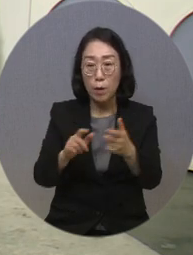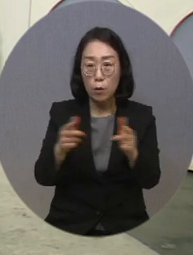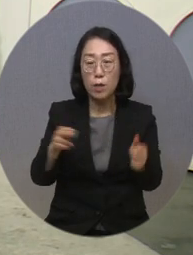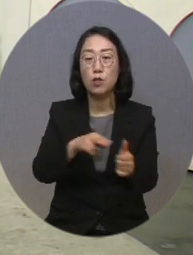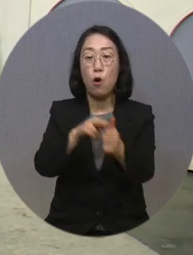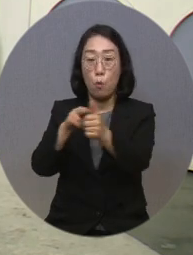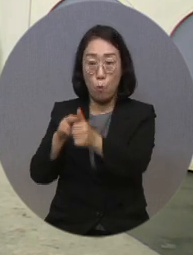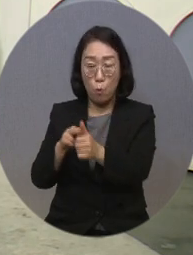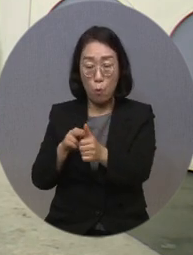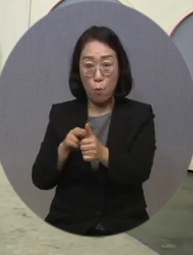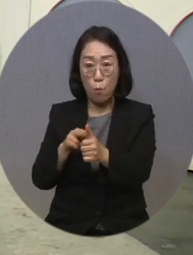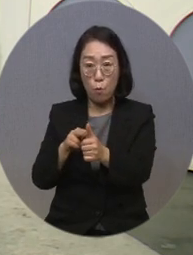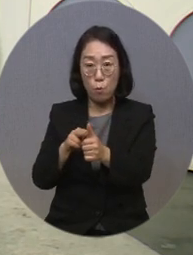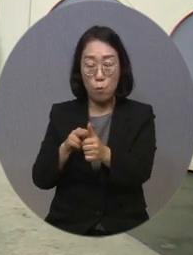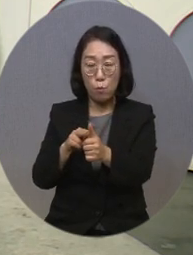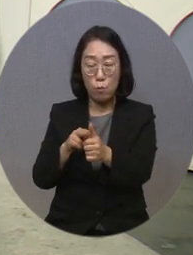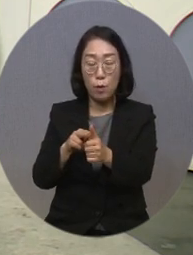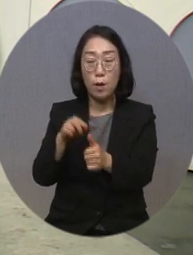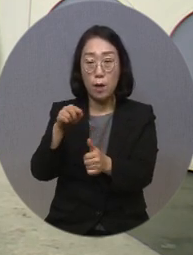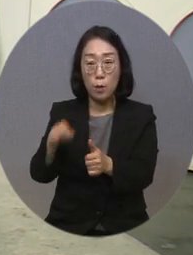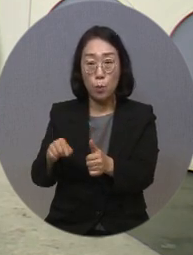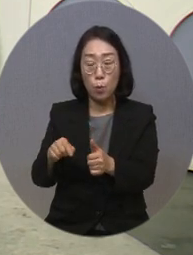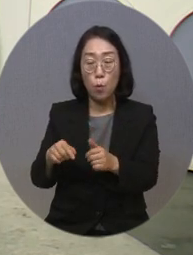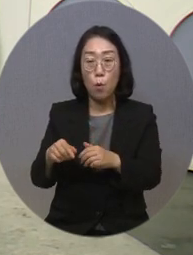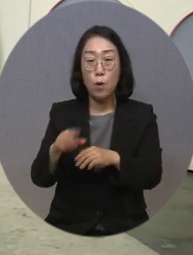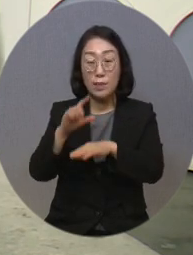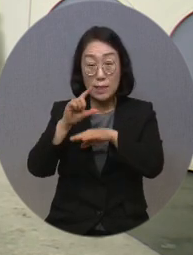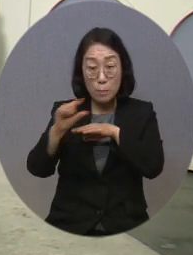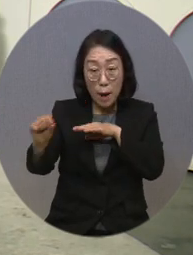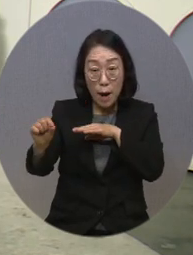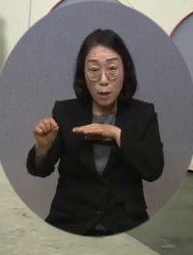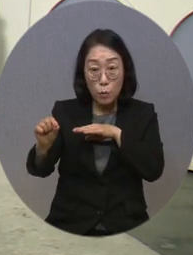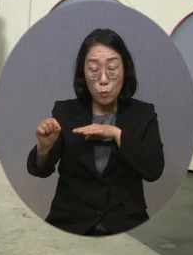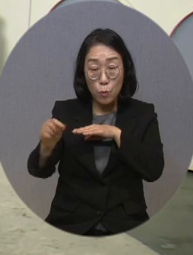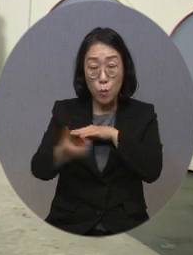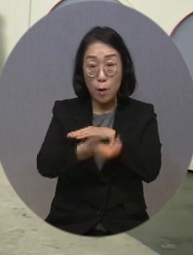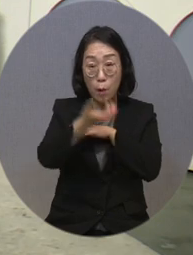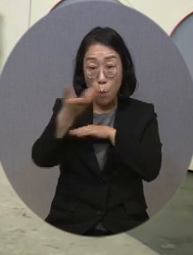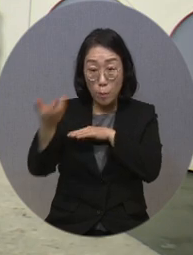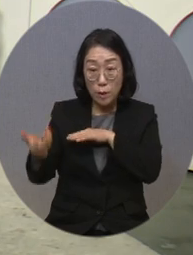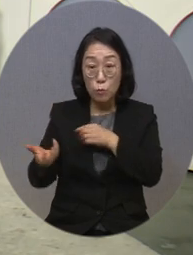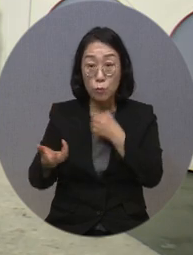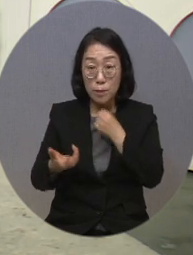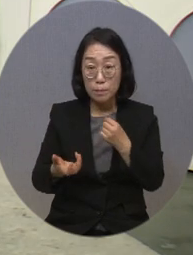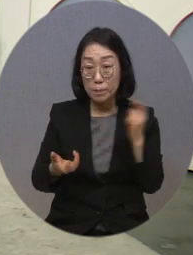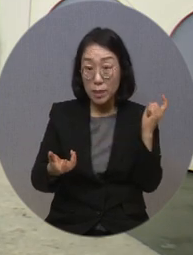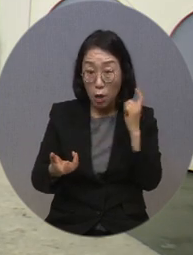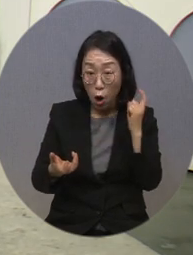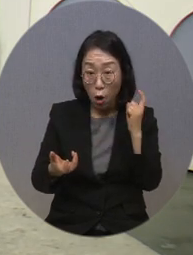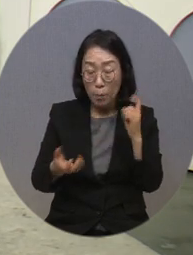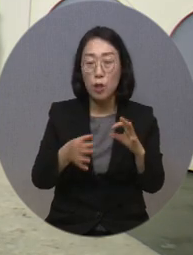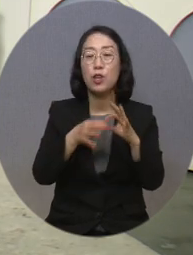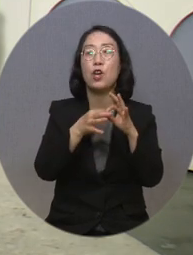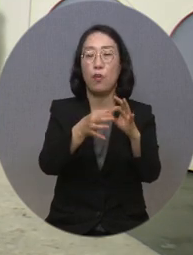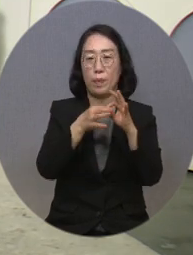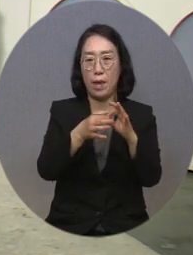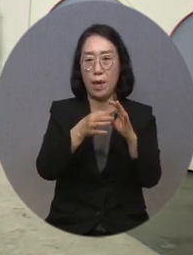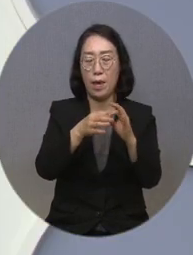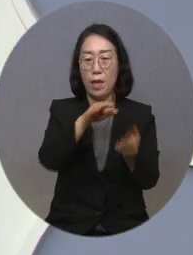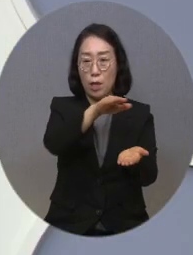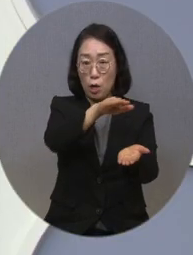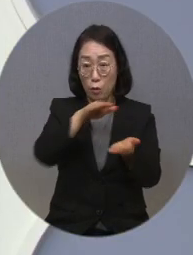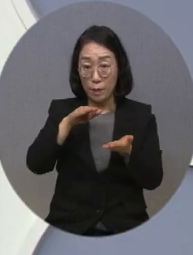갖고 지방 이전을 계획하고 있는 그런 정보를 빨리 들어서 저희들하고 이게 연계가 되게 이런 것을